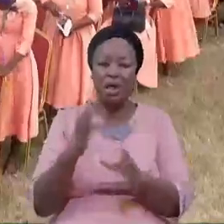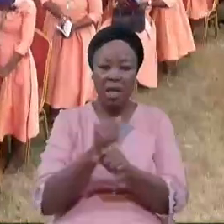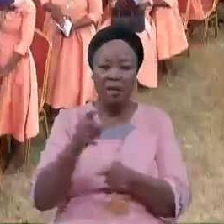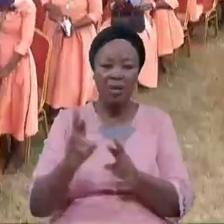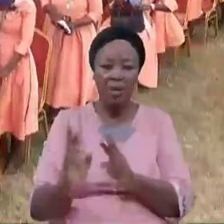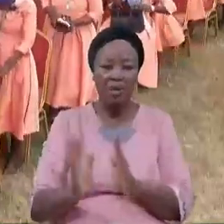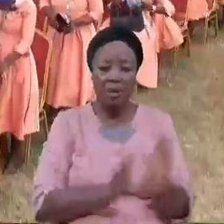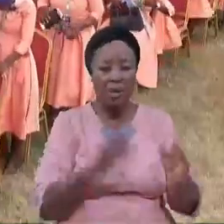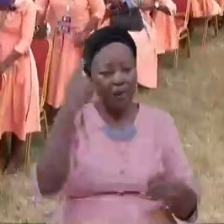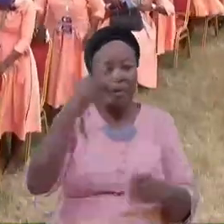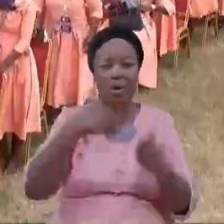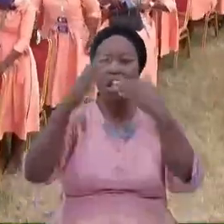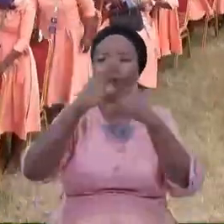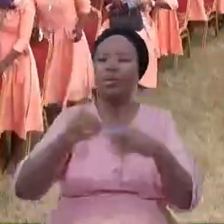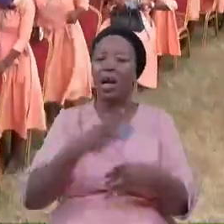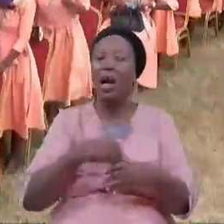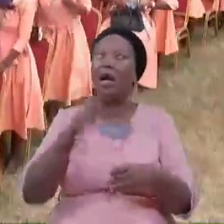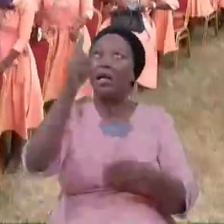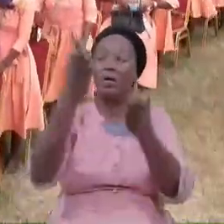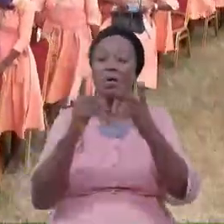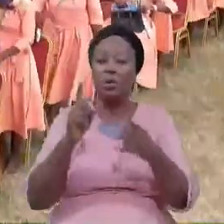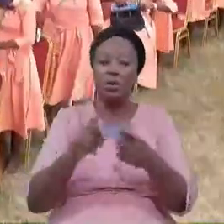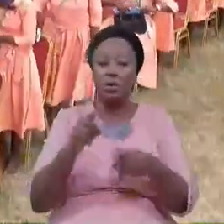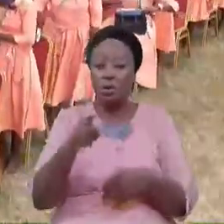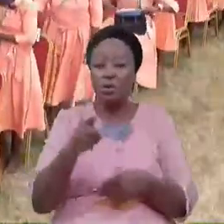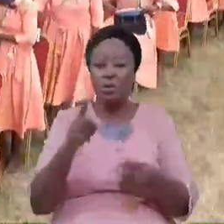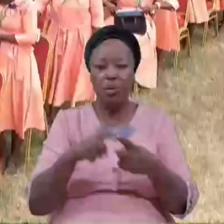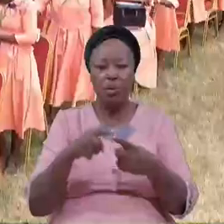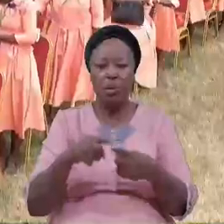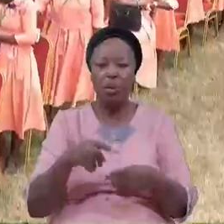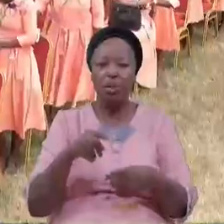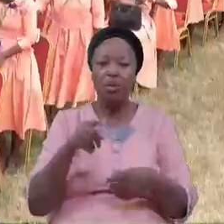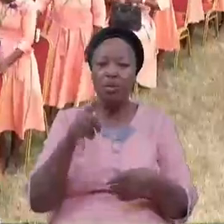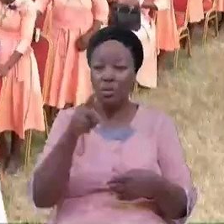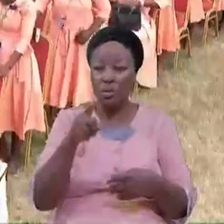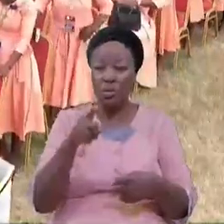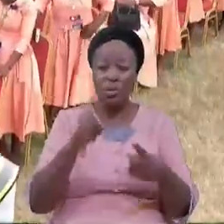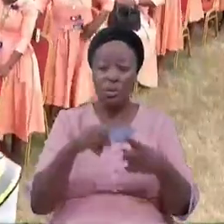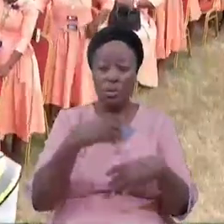And he wants to make you a peacemaker. Et il veut faire de toi un artisan de paix.